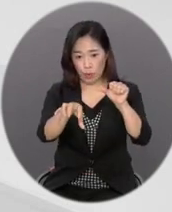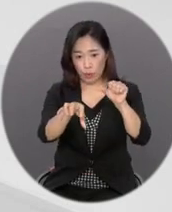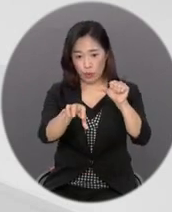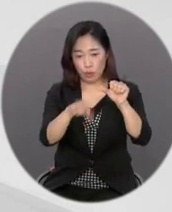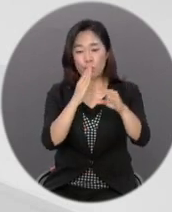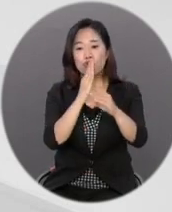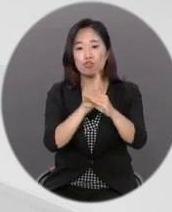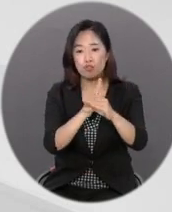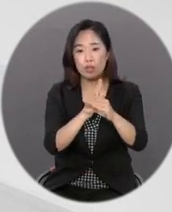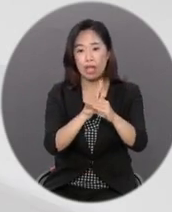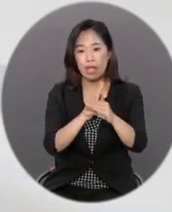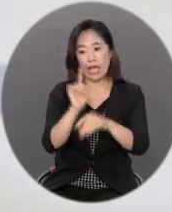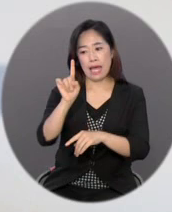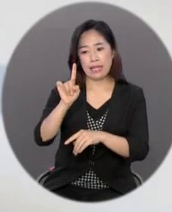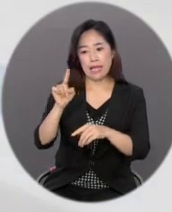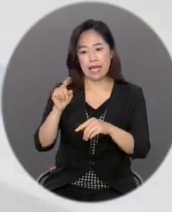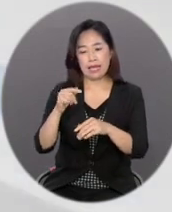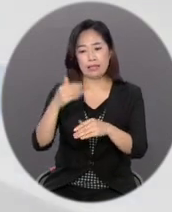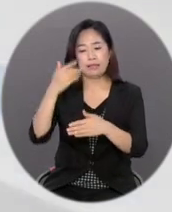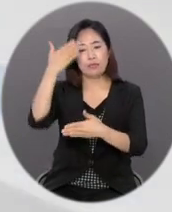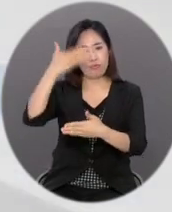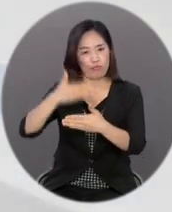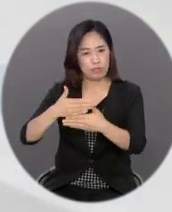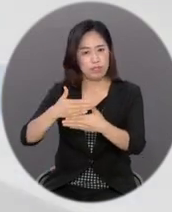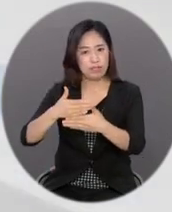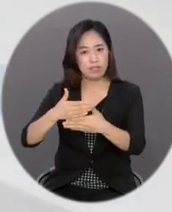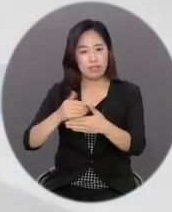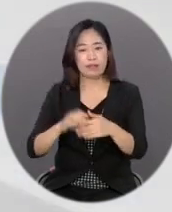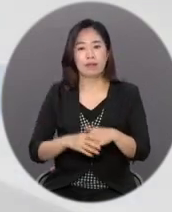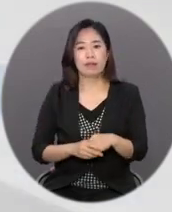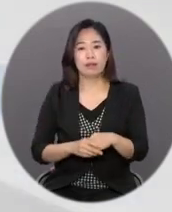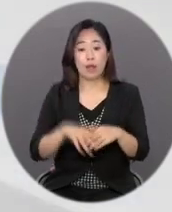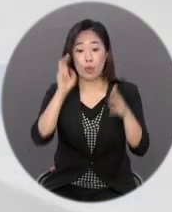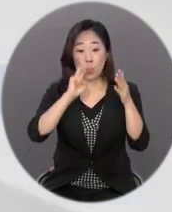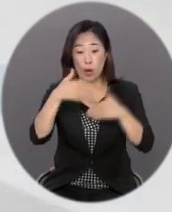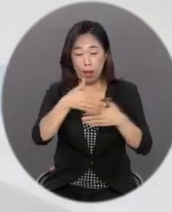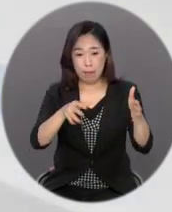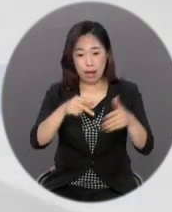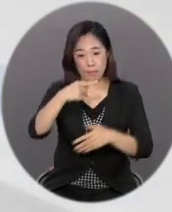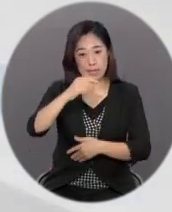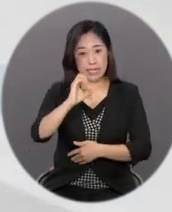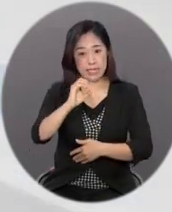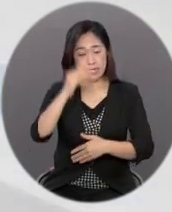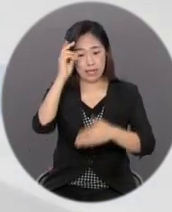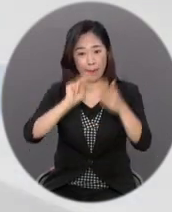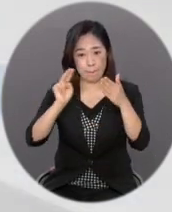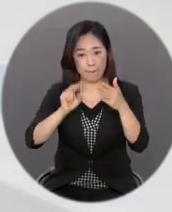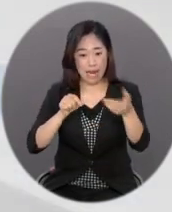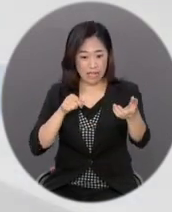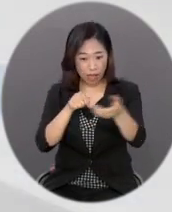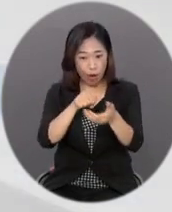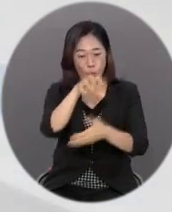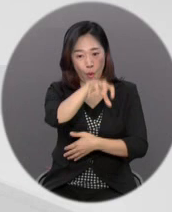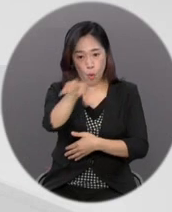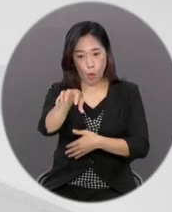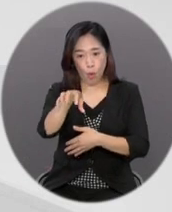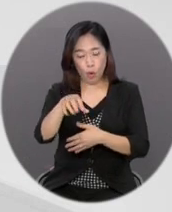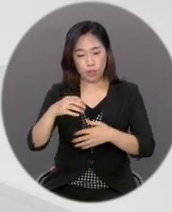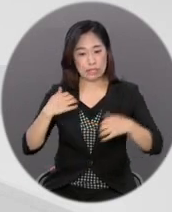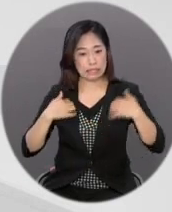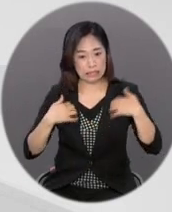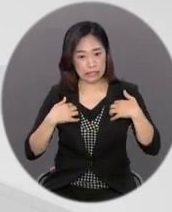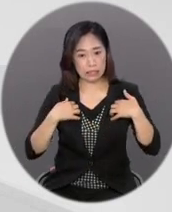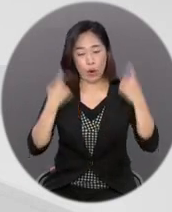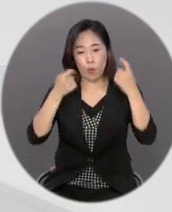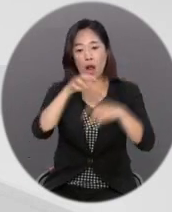꼴로 사라진 셈입니다. 가장 직격탄을 맞은 업종은 노래방과 PC방, 당구장 등이 포함된 여가 오락 관광